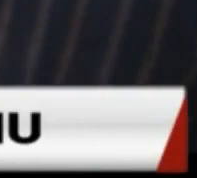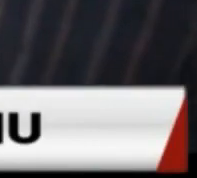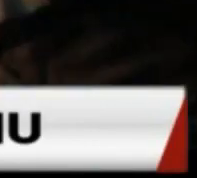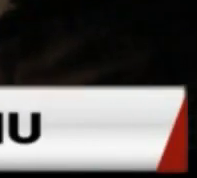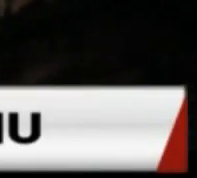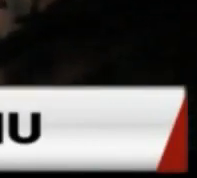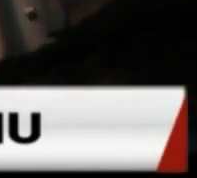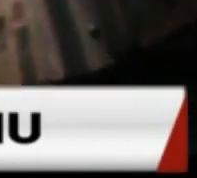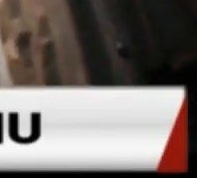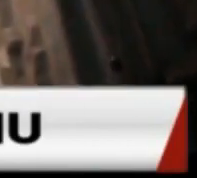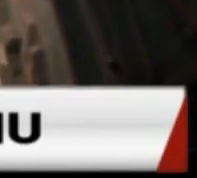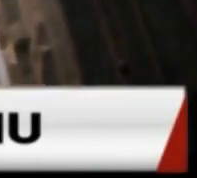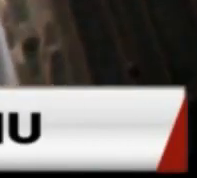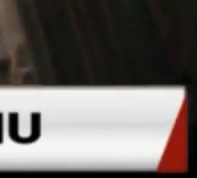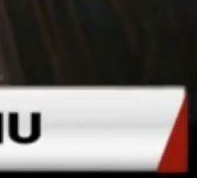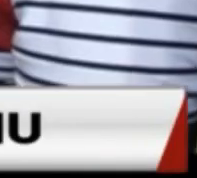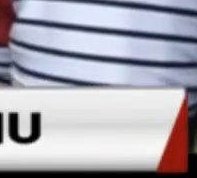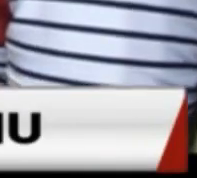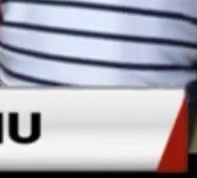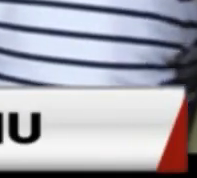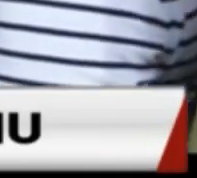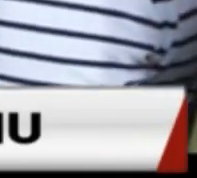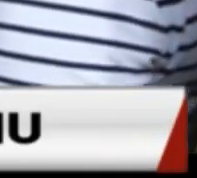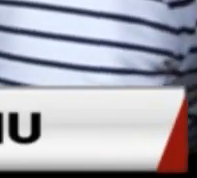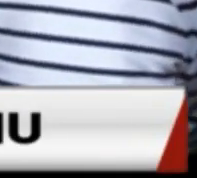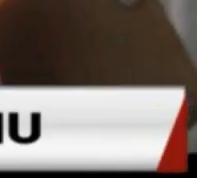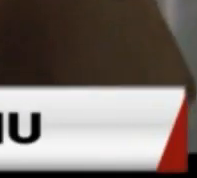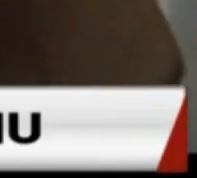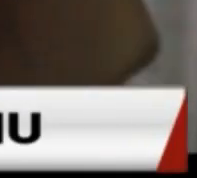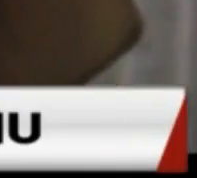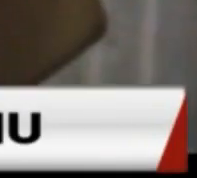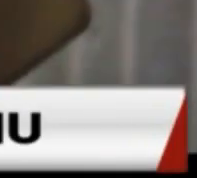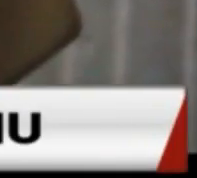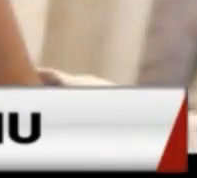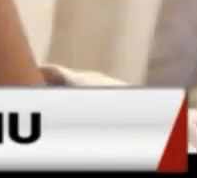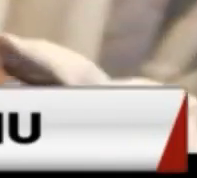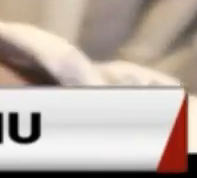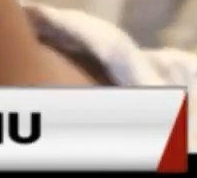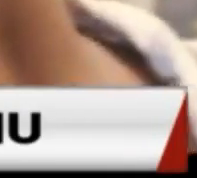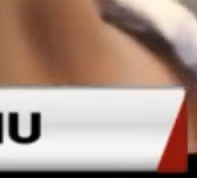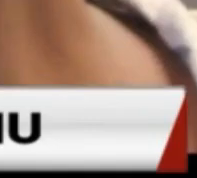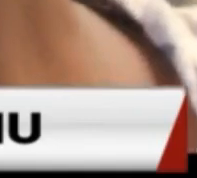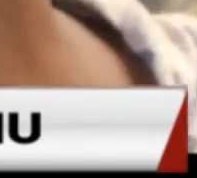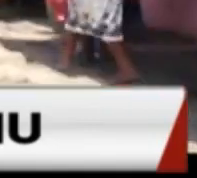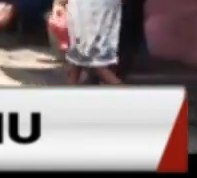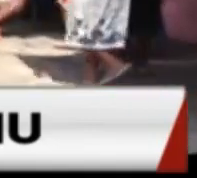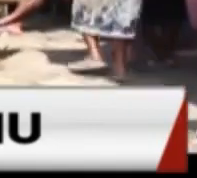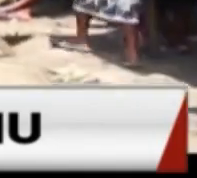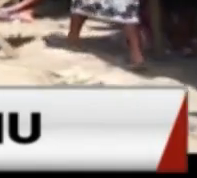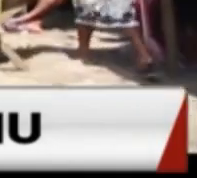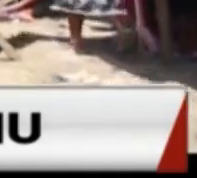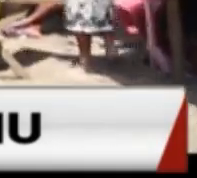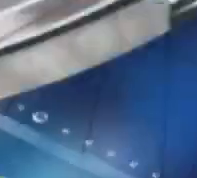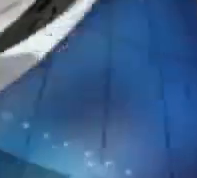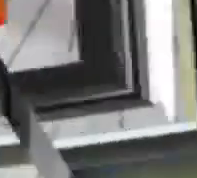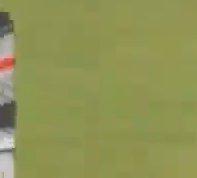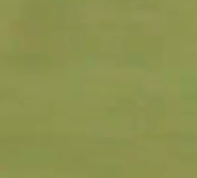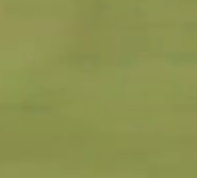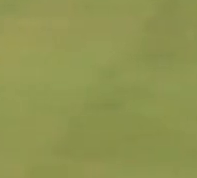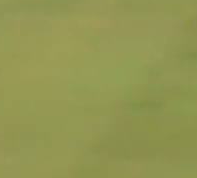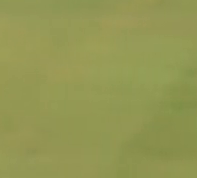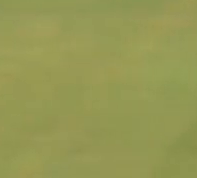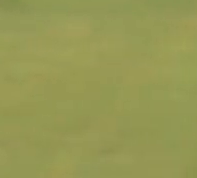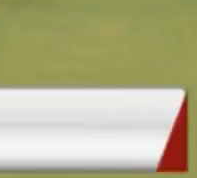Chifu wa Kiambiu Nairobi ashirikiana na wakazi kwa kampeni ya nyumba hadi nyumba ya kuwapeleka watoto shuleni.